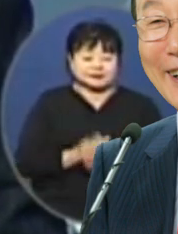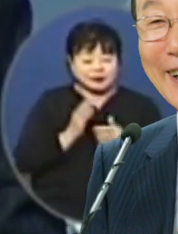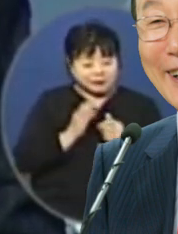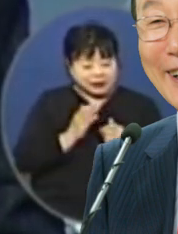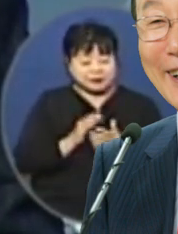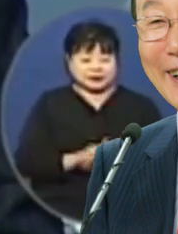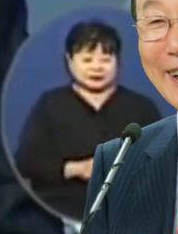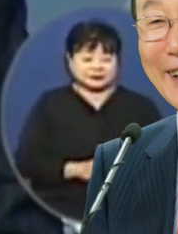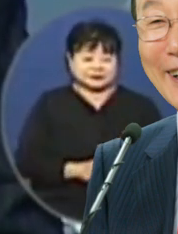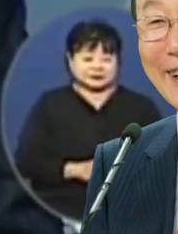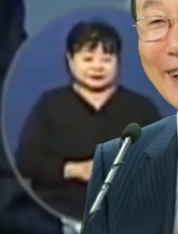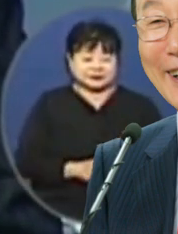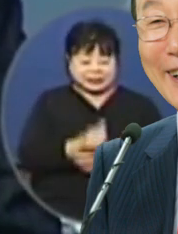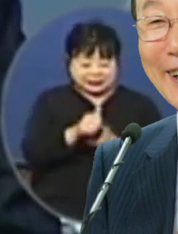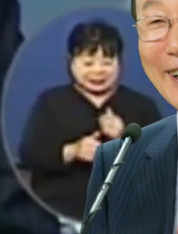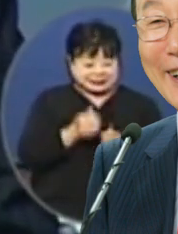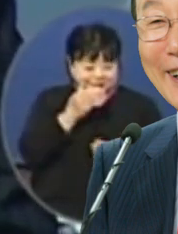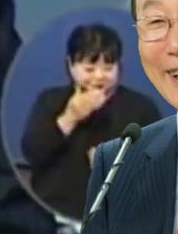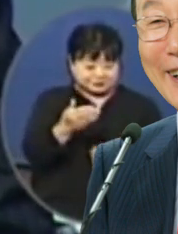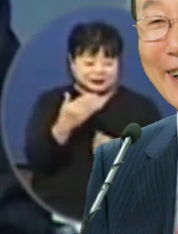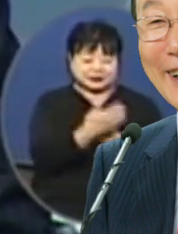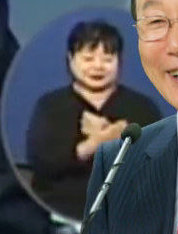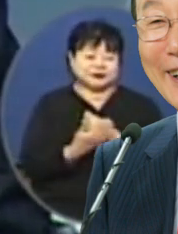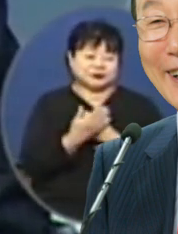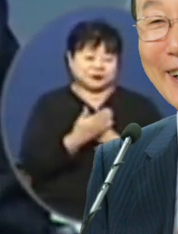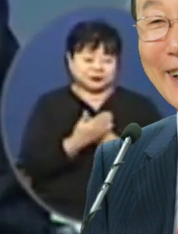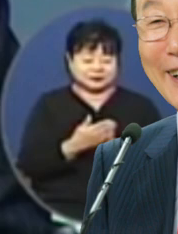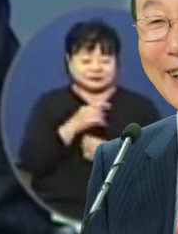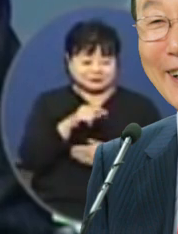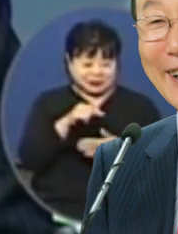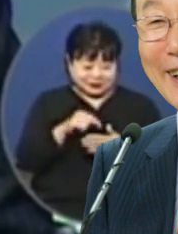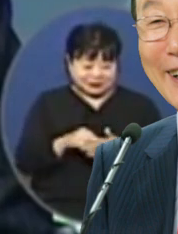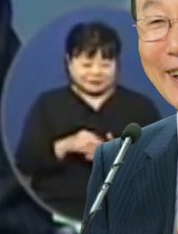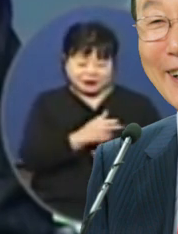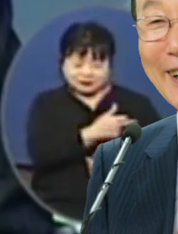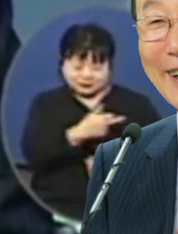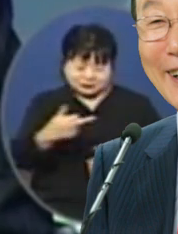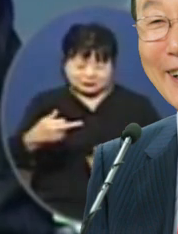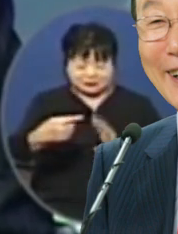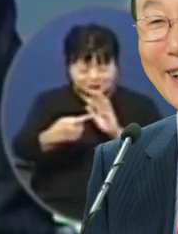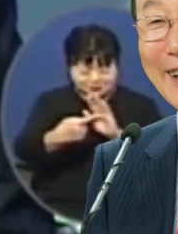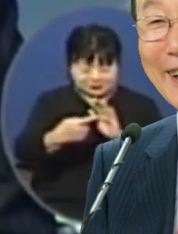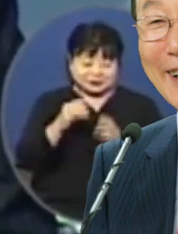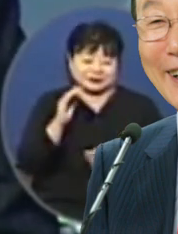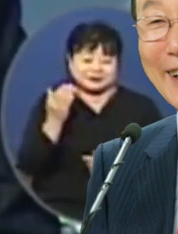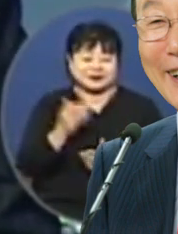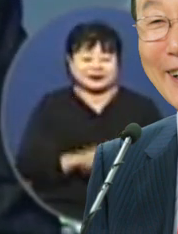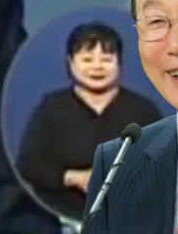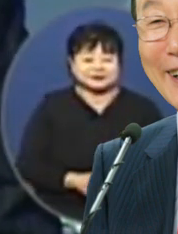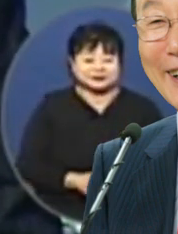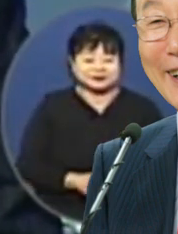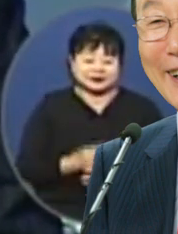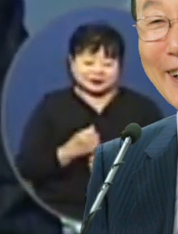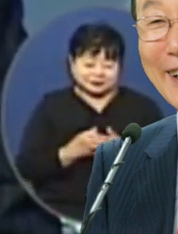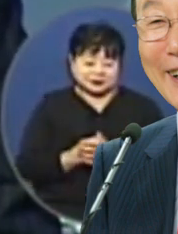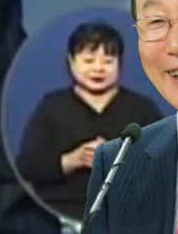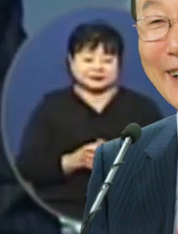말하면 하나님의 은총이 마음속에 크게 임하기 시작하는 것입니다.